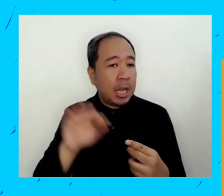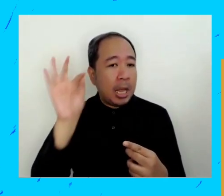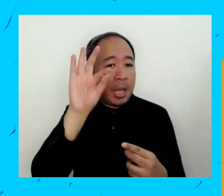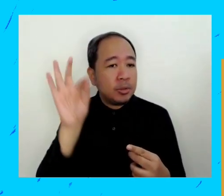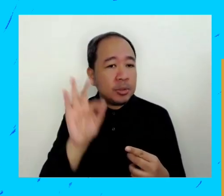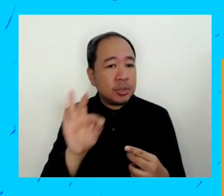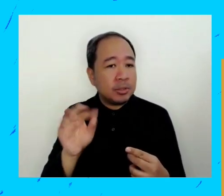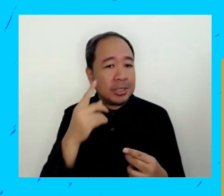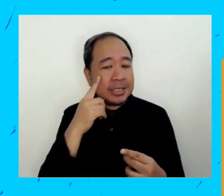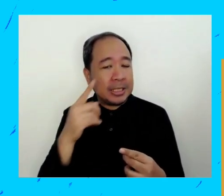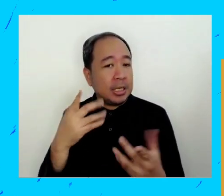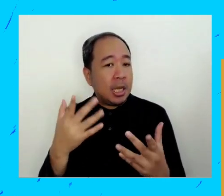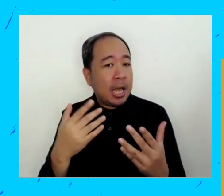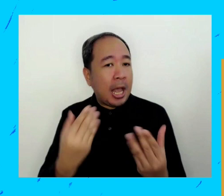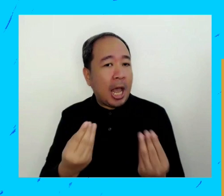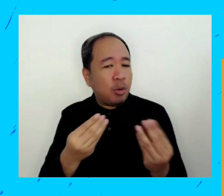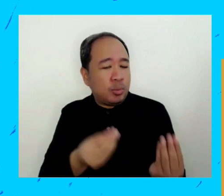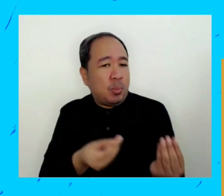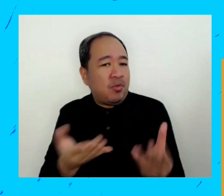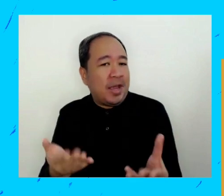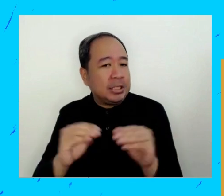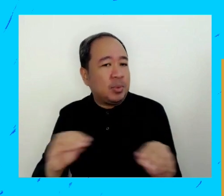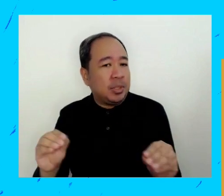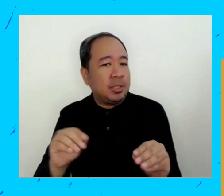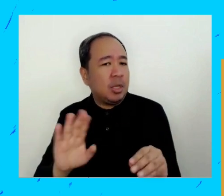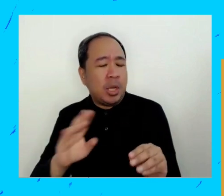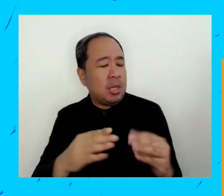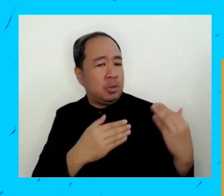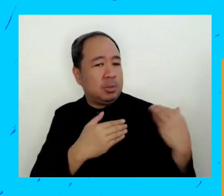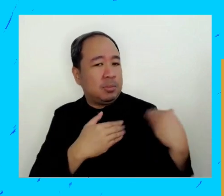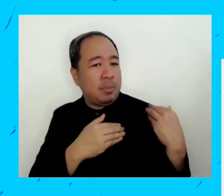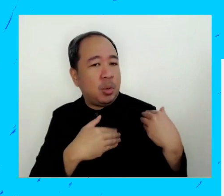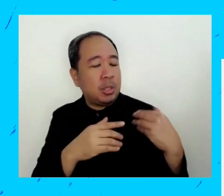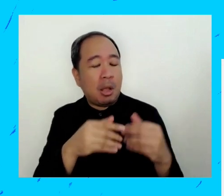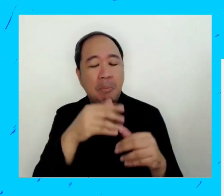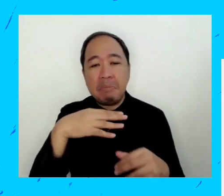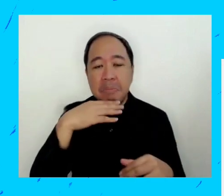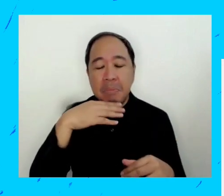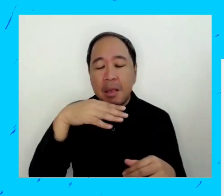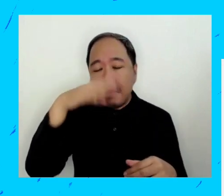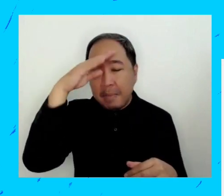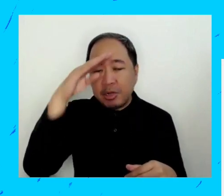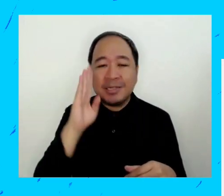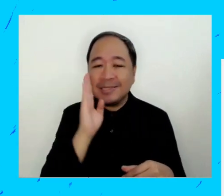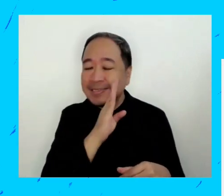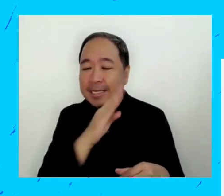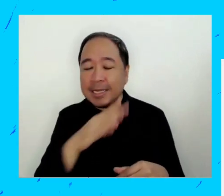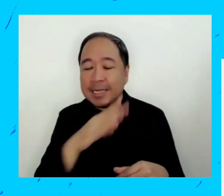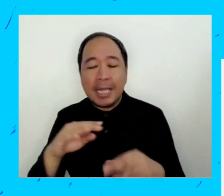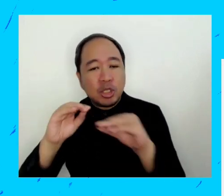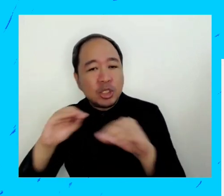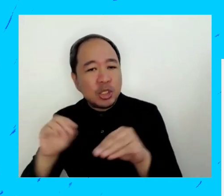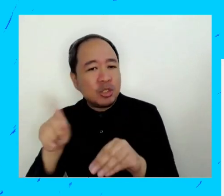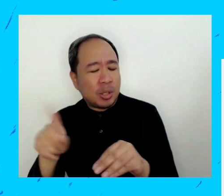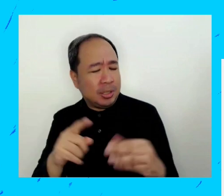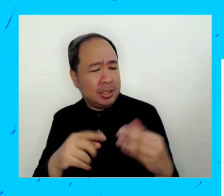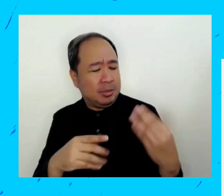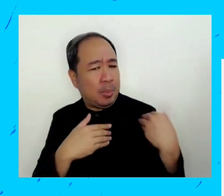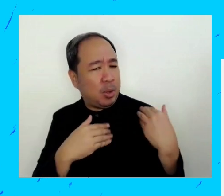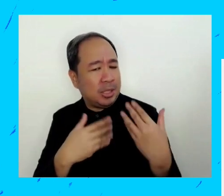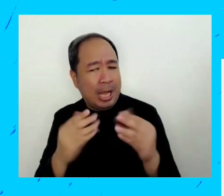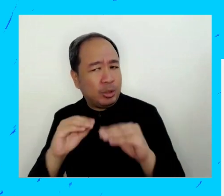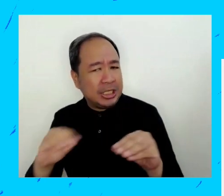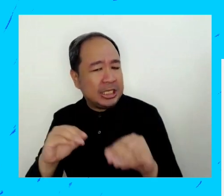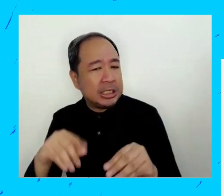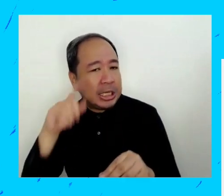veulent savoir, comment ils veulent savoir quel est le rôle des parents, des professeurs et des enseignants. On